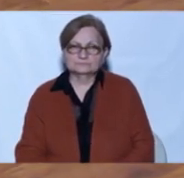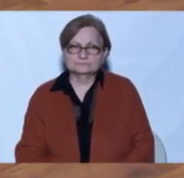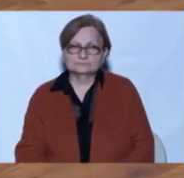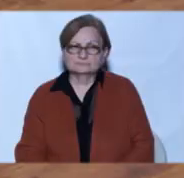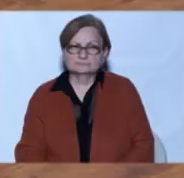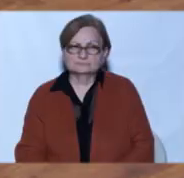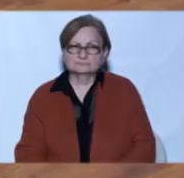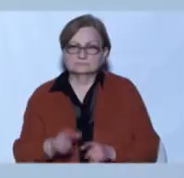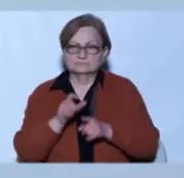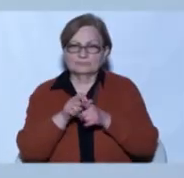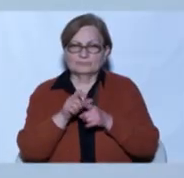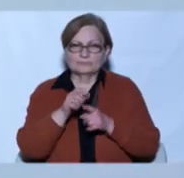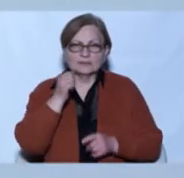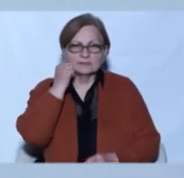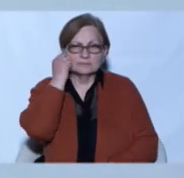ბებია.